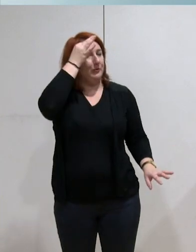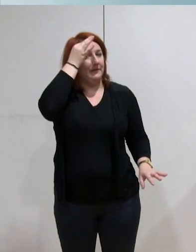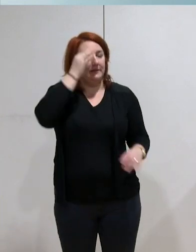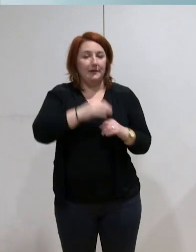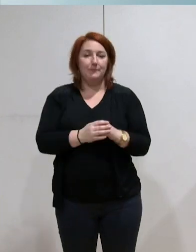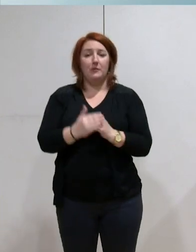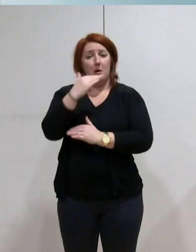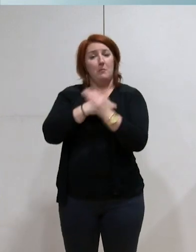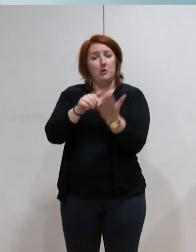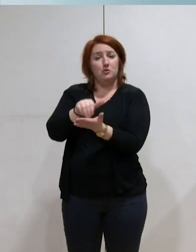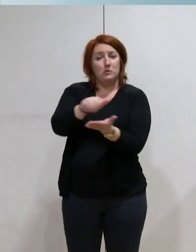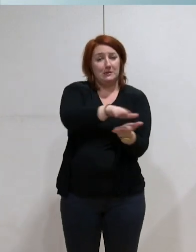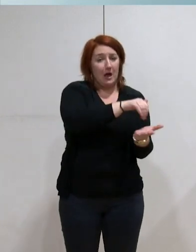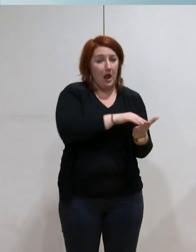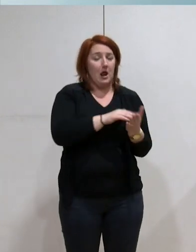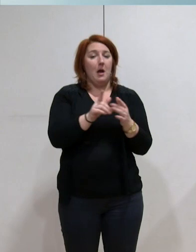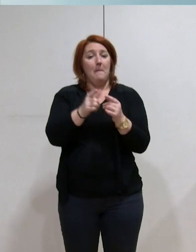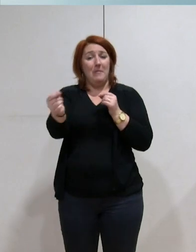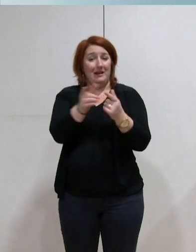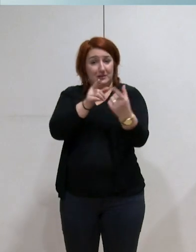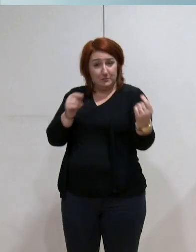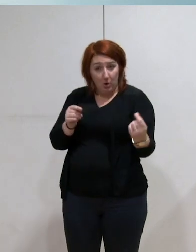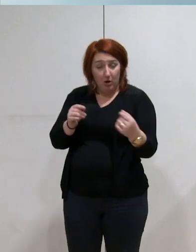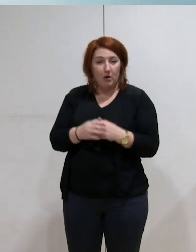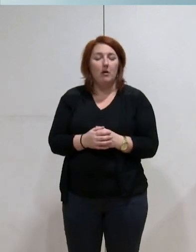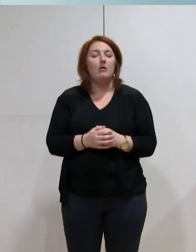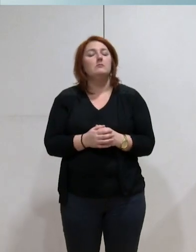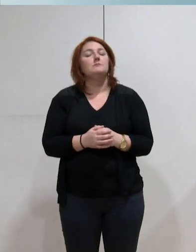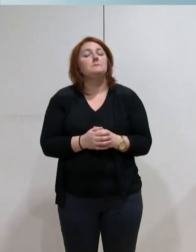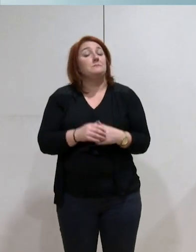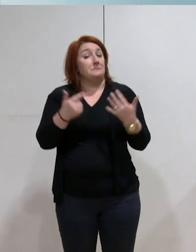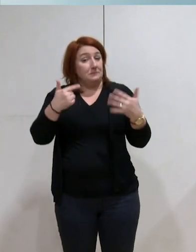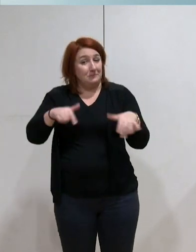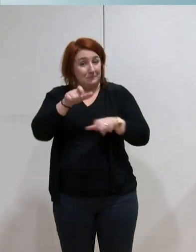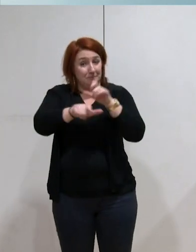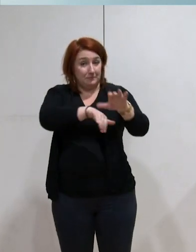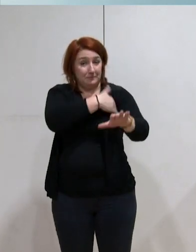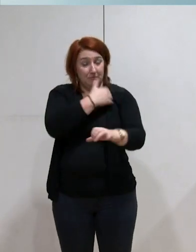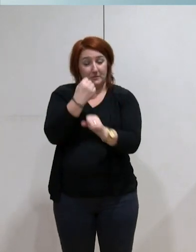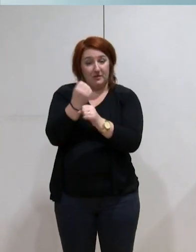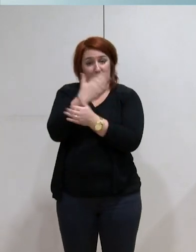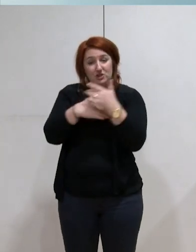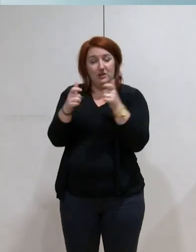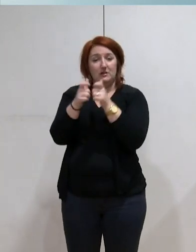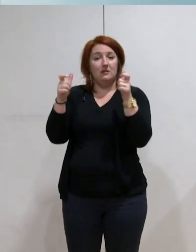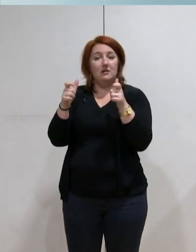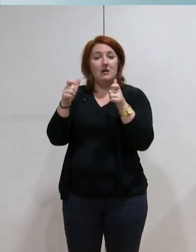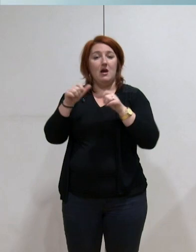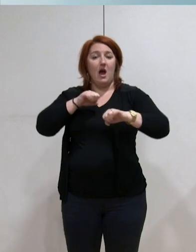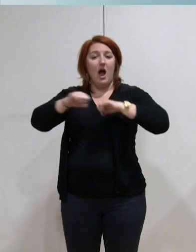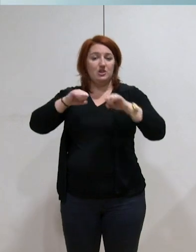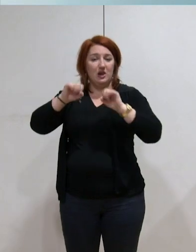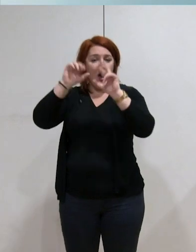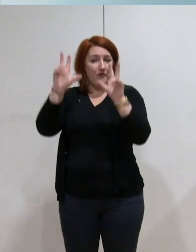social du Palais des Sports voilà que 17 agents concernés par qui travaillent à agir informatique